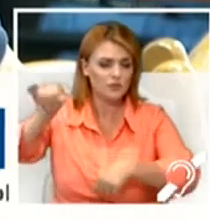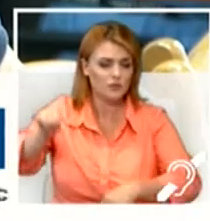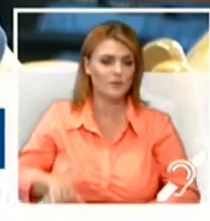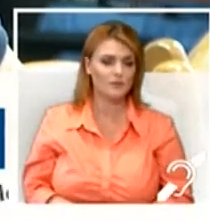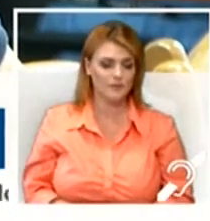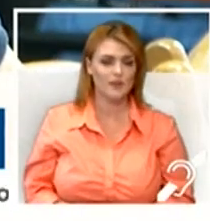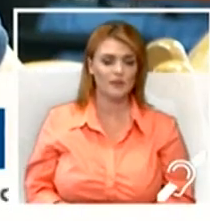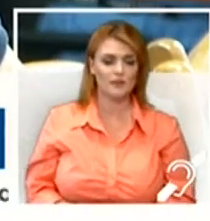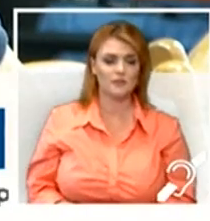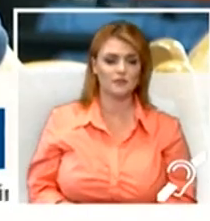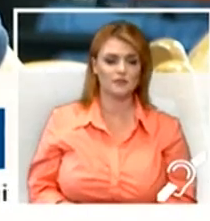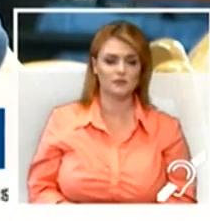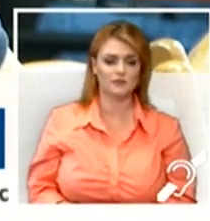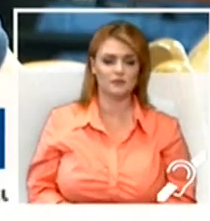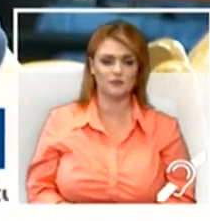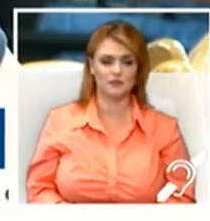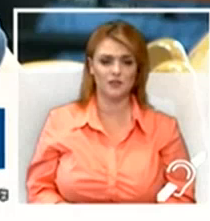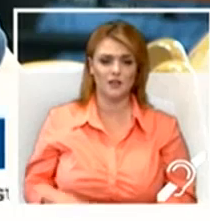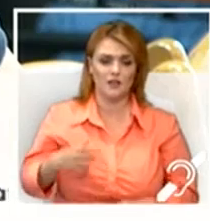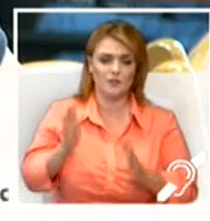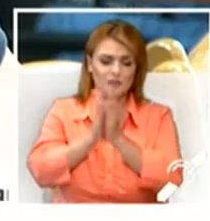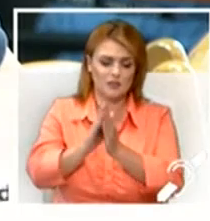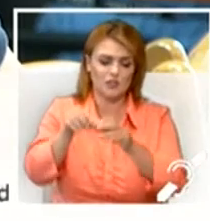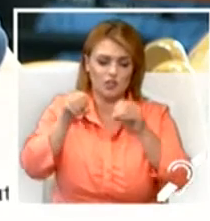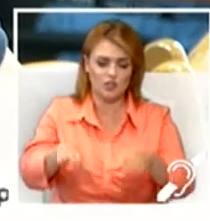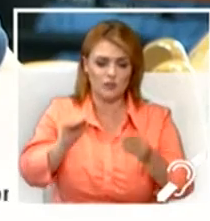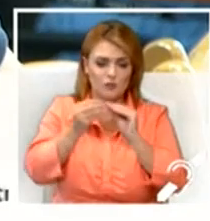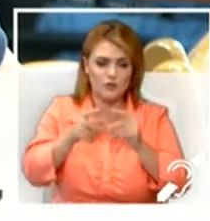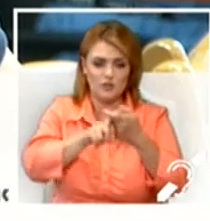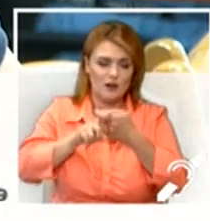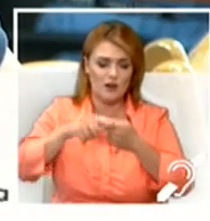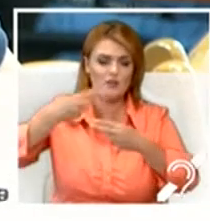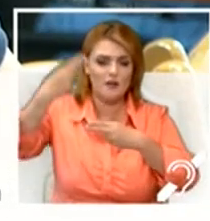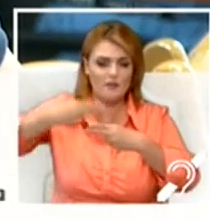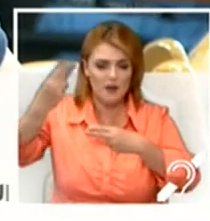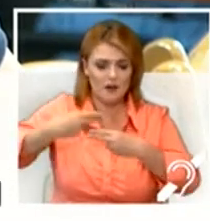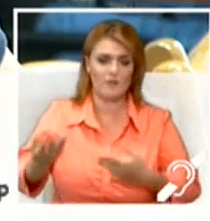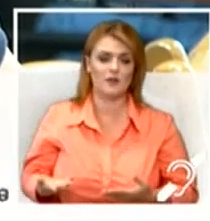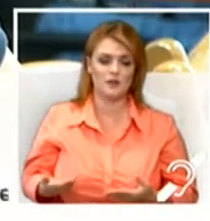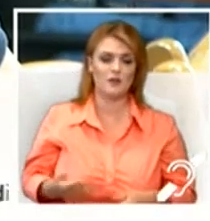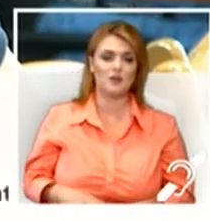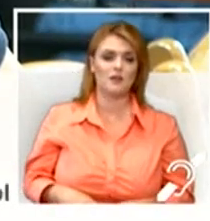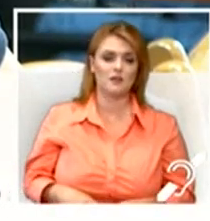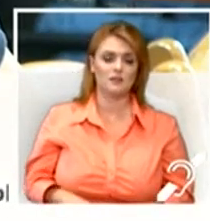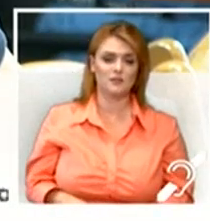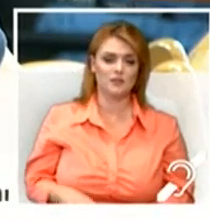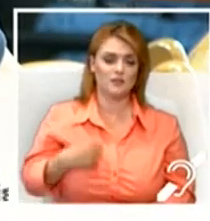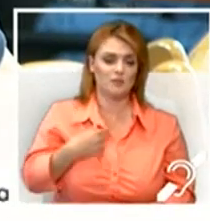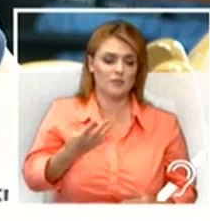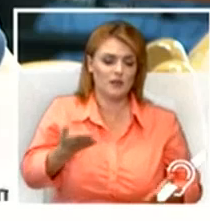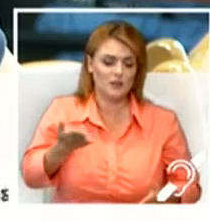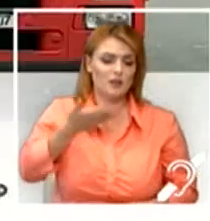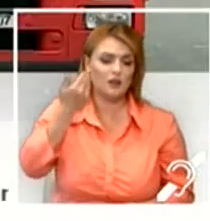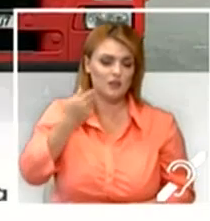dezvoltăm deci terminalele de încărcare, transportul auto, transportul feroviar pe linia